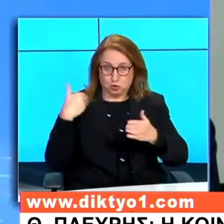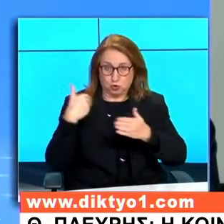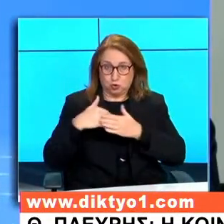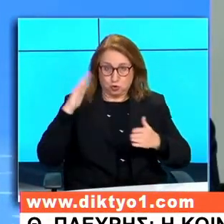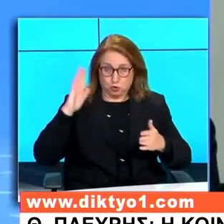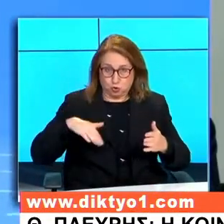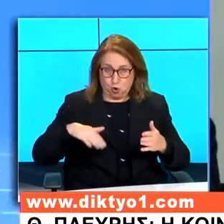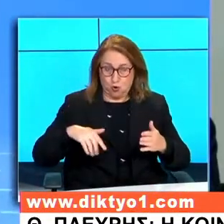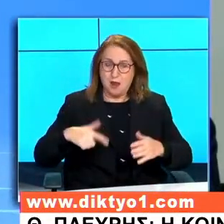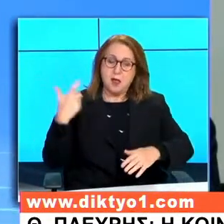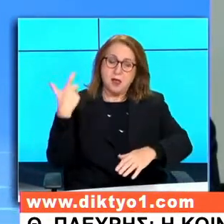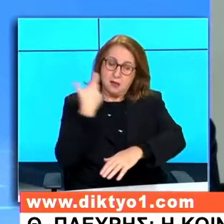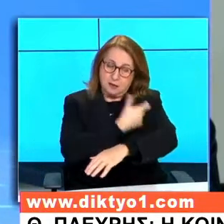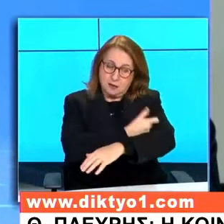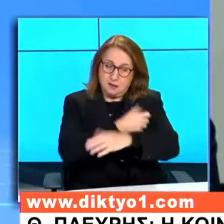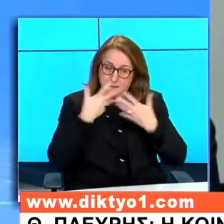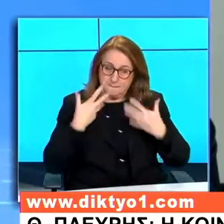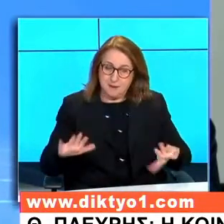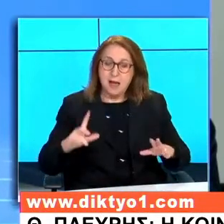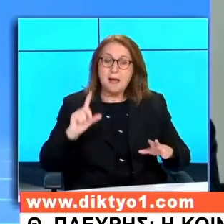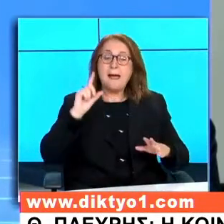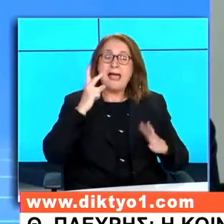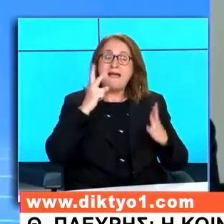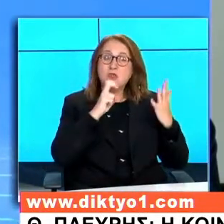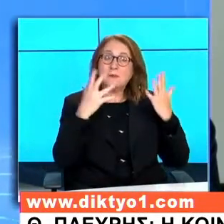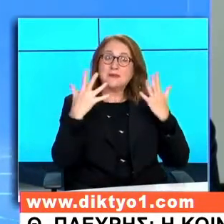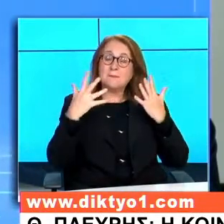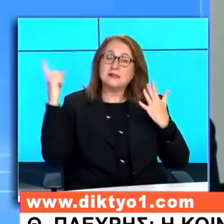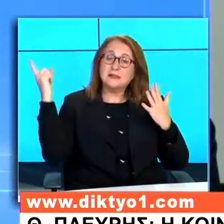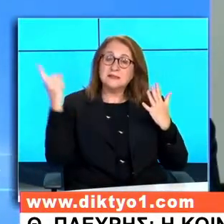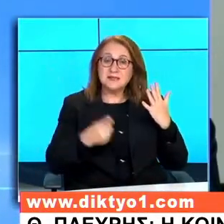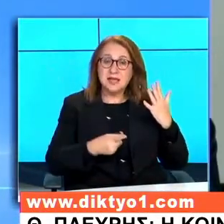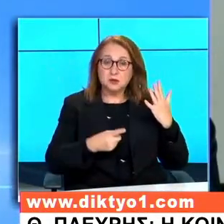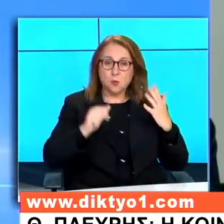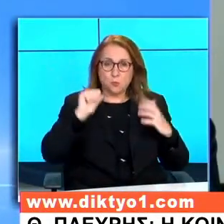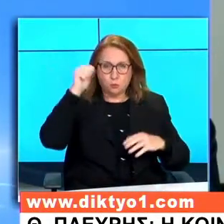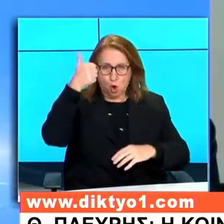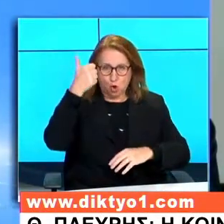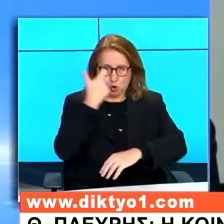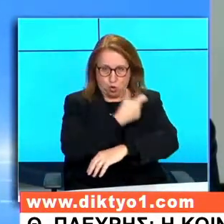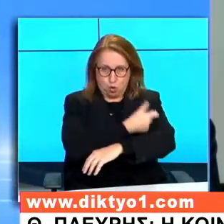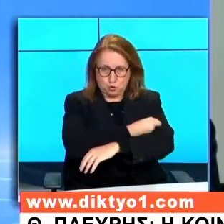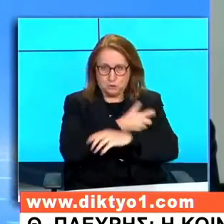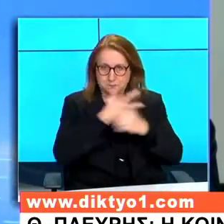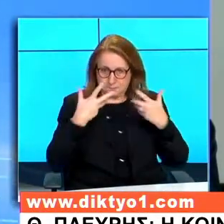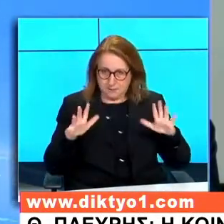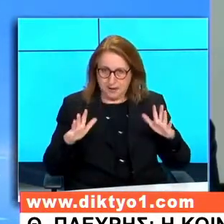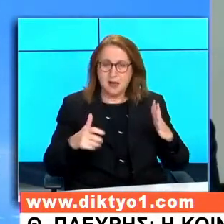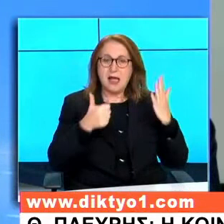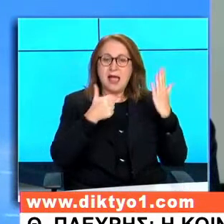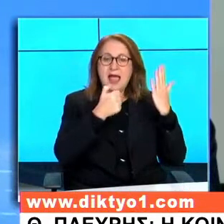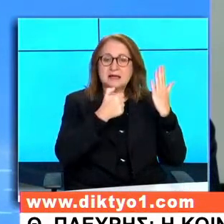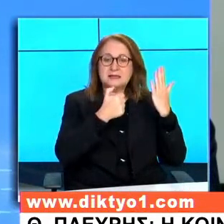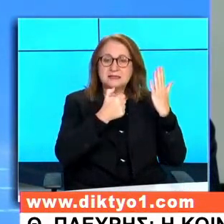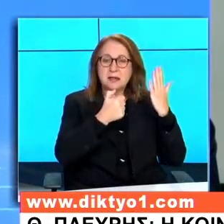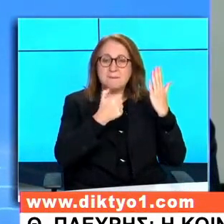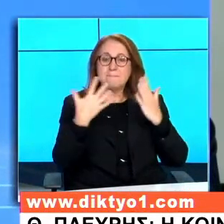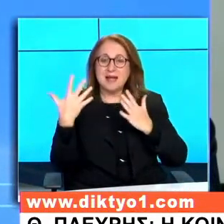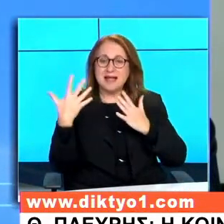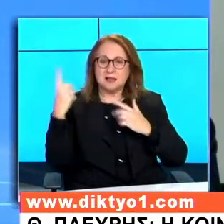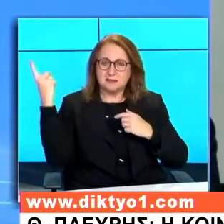εμβολιαστεί τουλάχιστον με την πρώτη δόση το 75% του ενήλικου πληθυσμού και το 65%